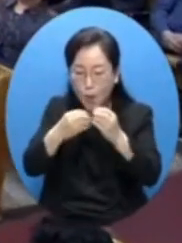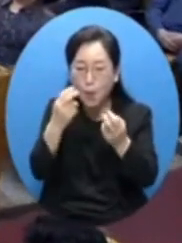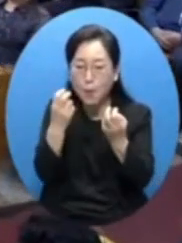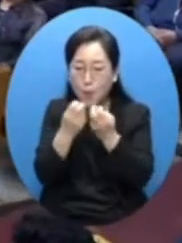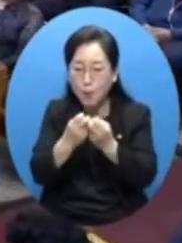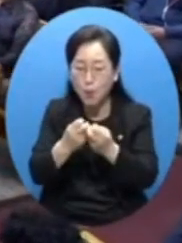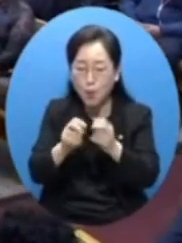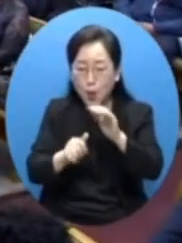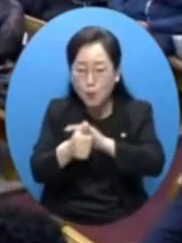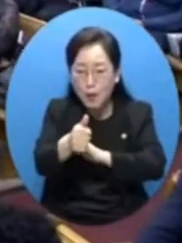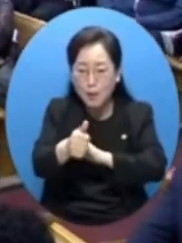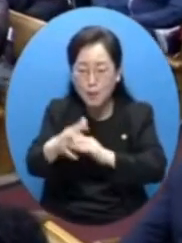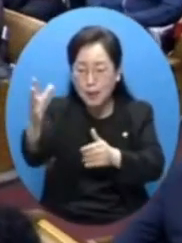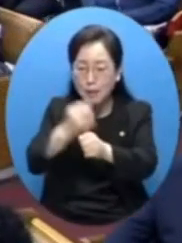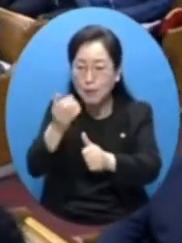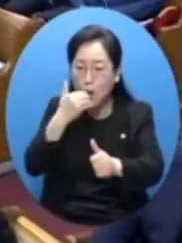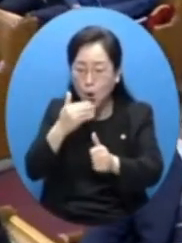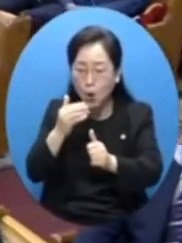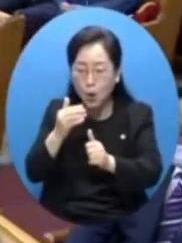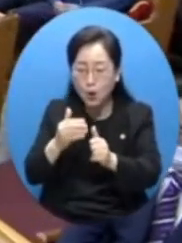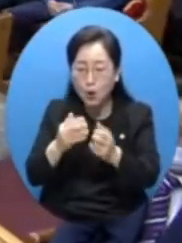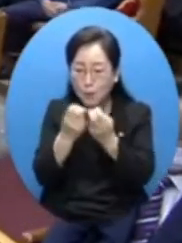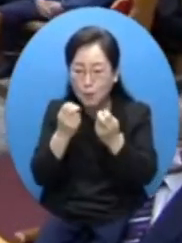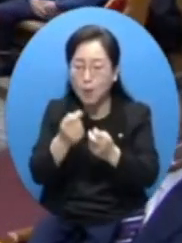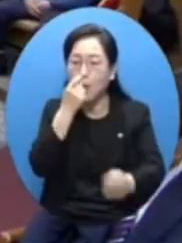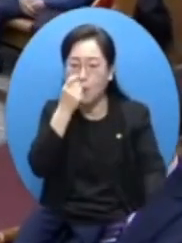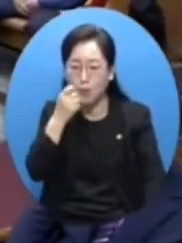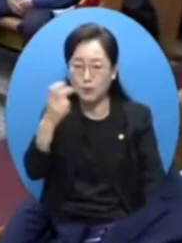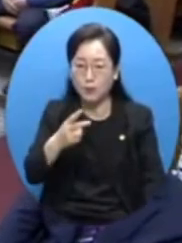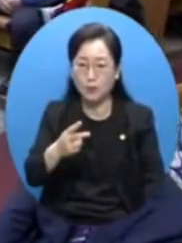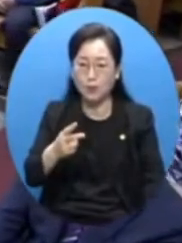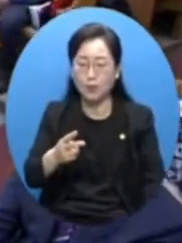등 정글 생존 훈련을 받았고 부인인 짐